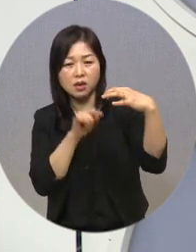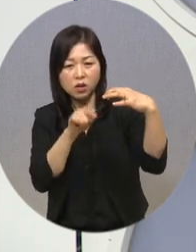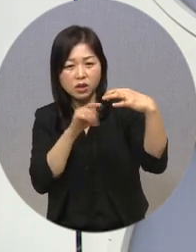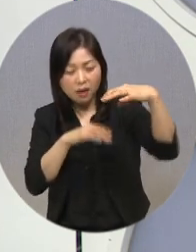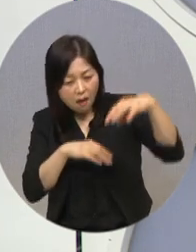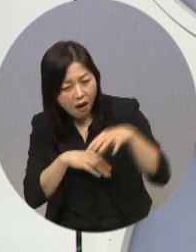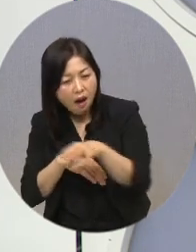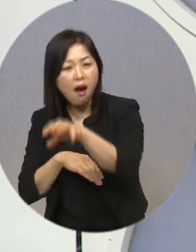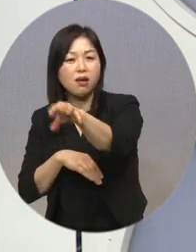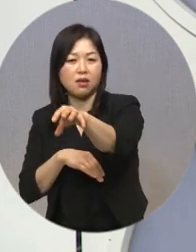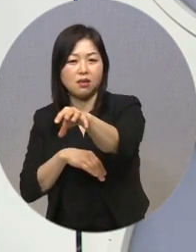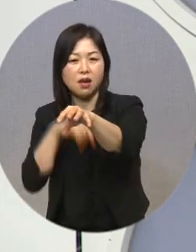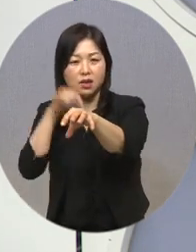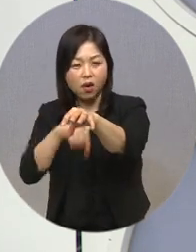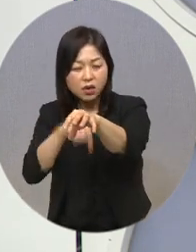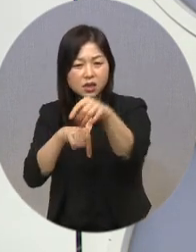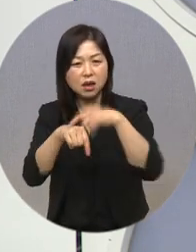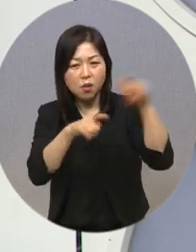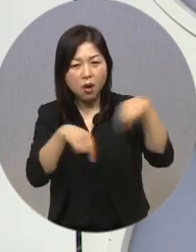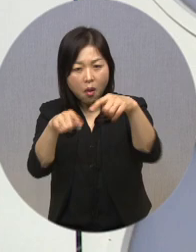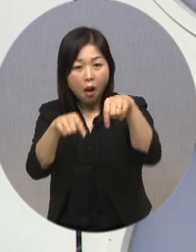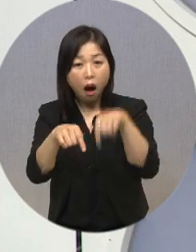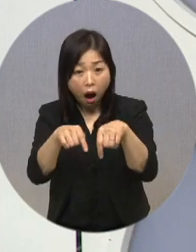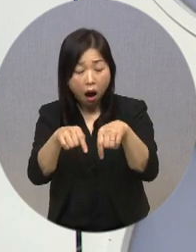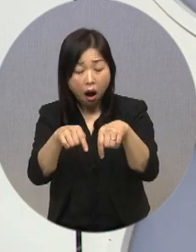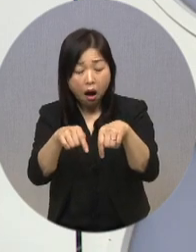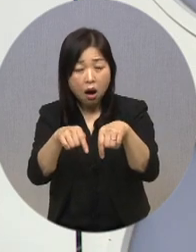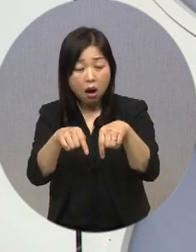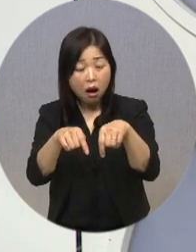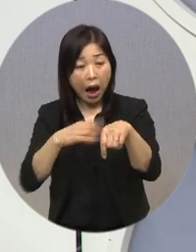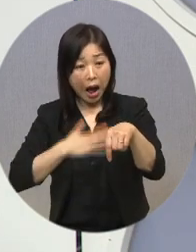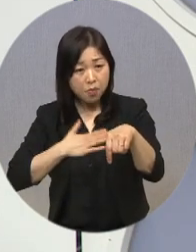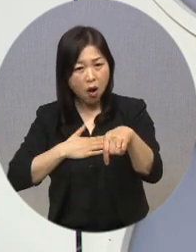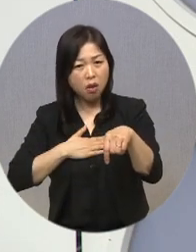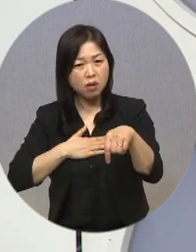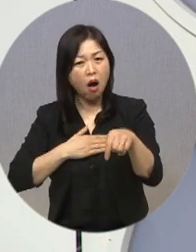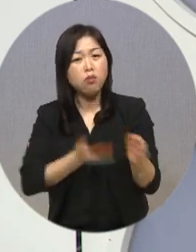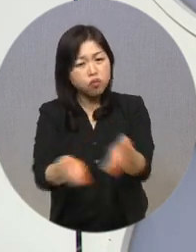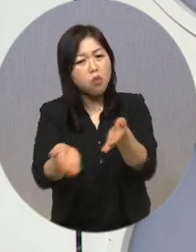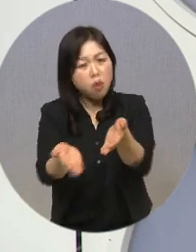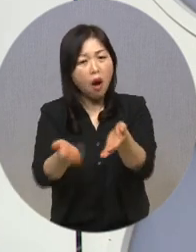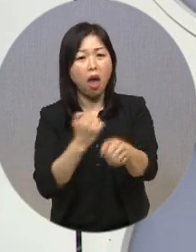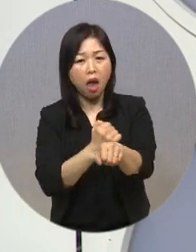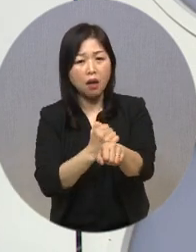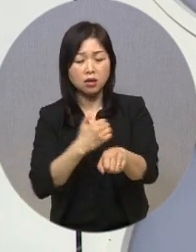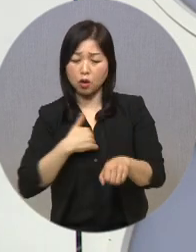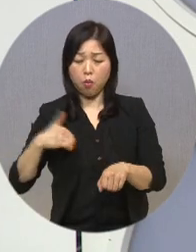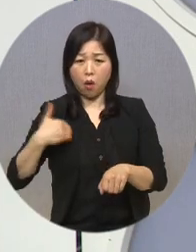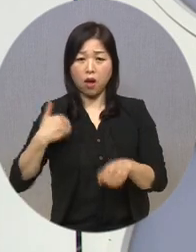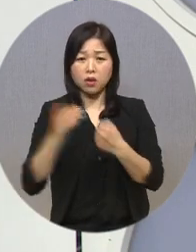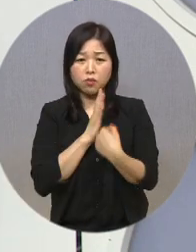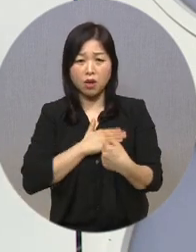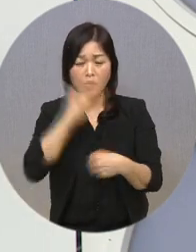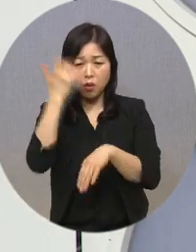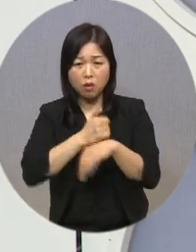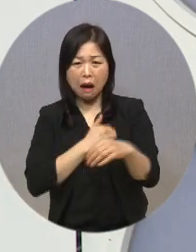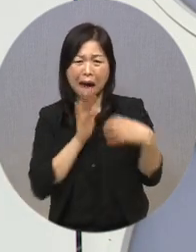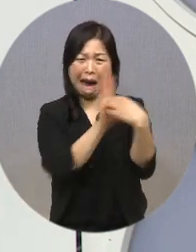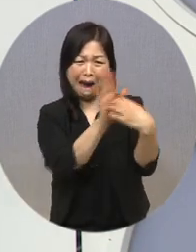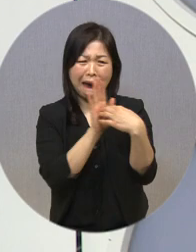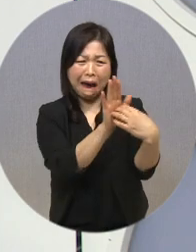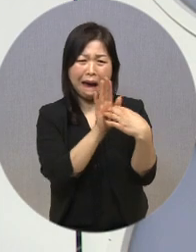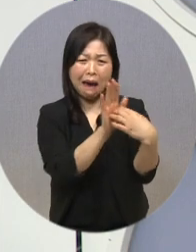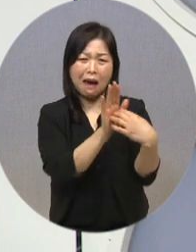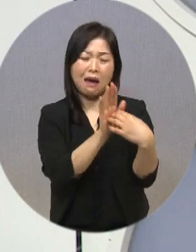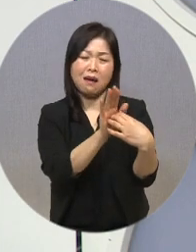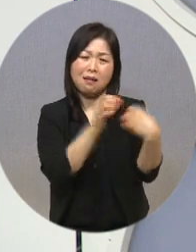거기 가려고 가는 길인 줄 알았으면 열어줬지. 몰랐으니까 나도 뭐 단무도 몰랐어요. 결사적으로 막는 거라 이걸. 했나